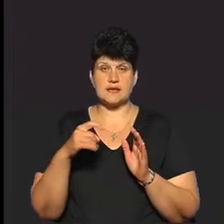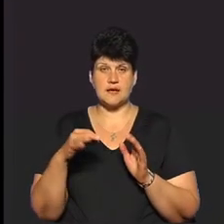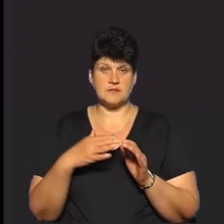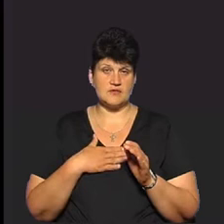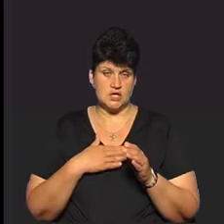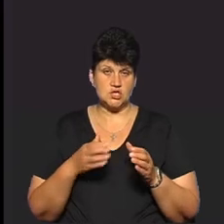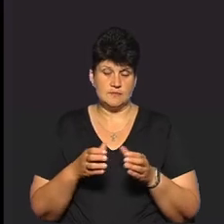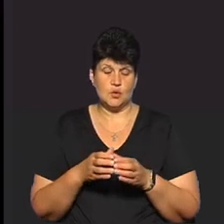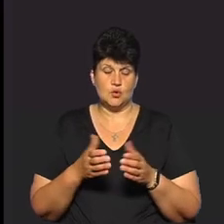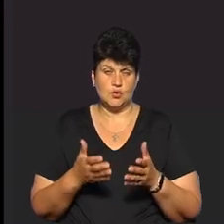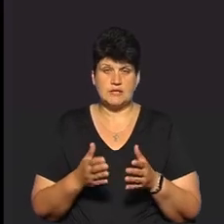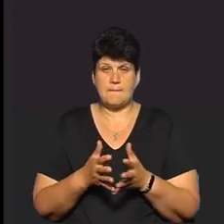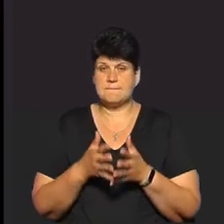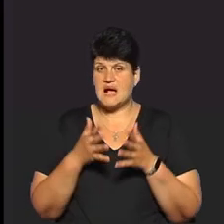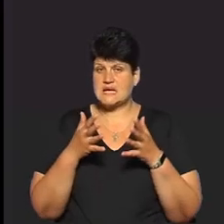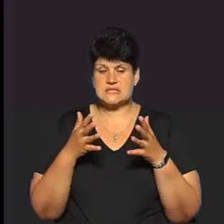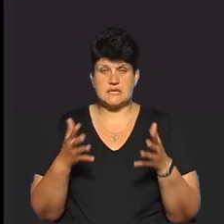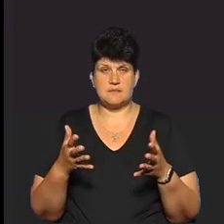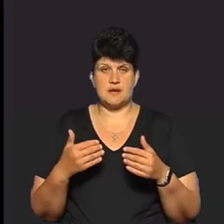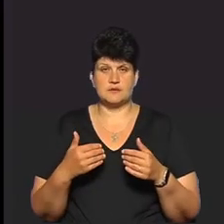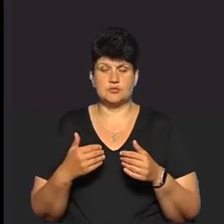і максимально, мета яка,